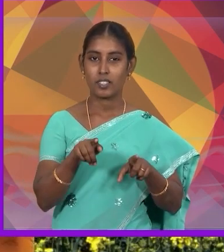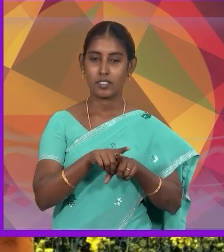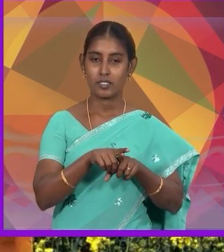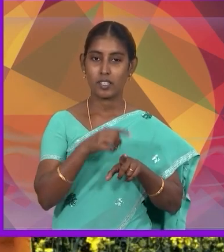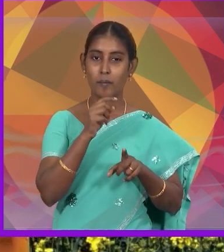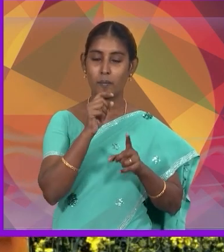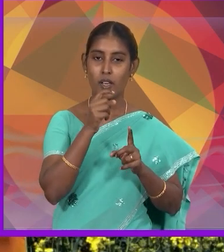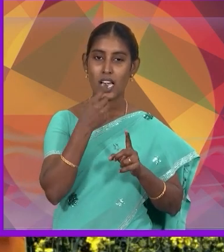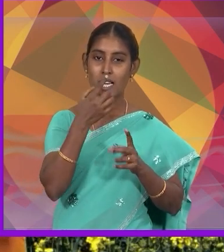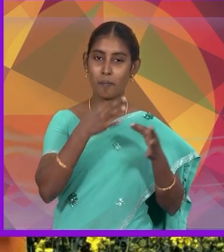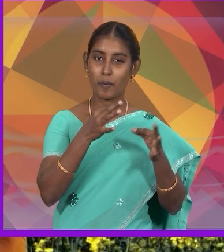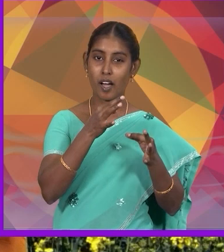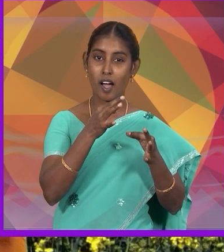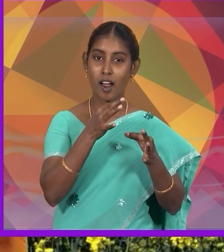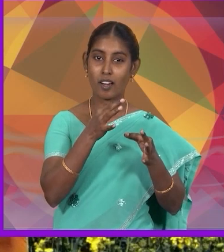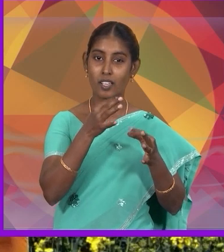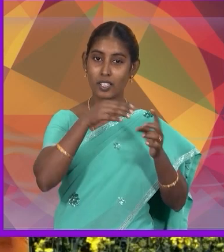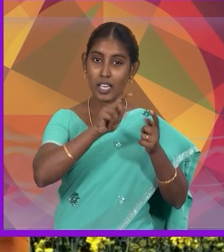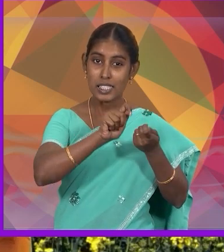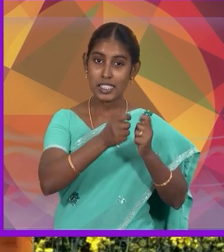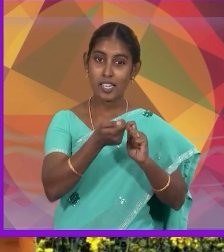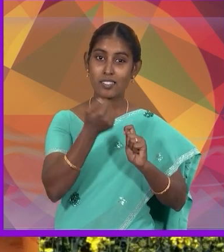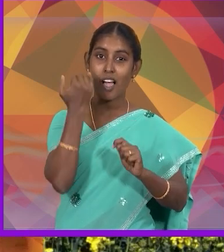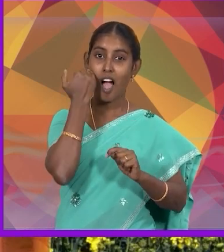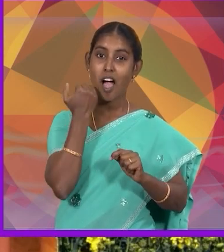பால் தாங்க பின்னாடி அந்த அரிசியே மாறுது.